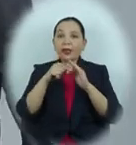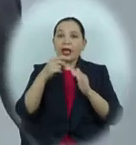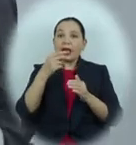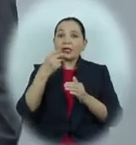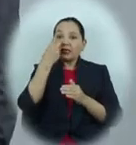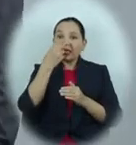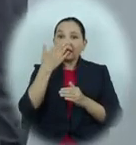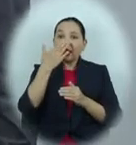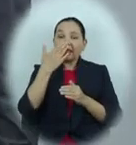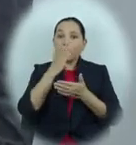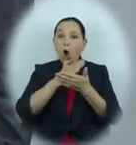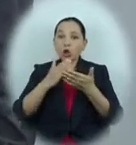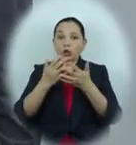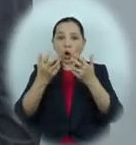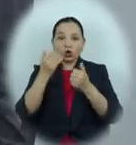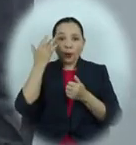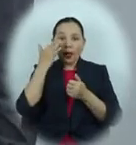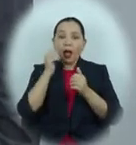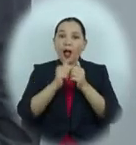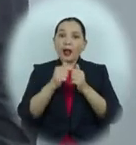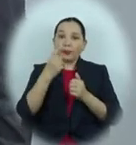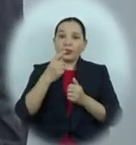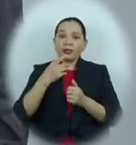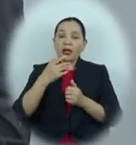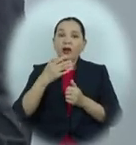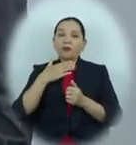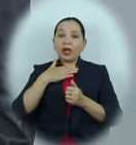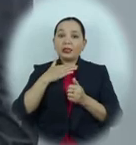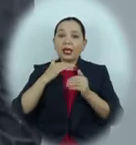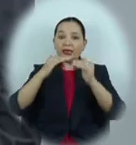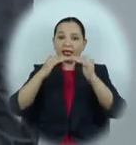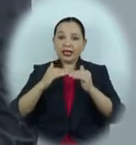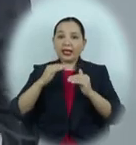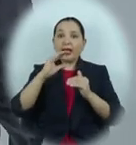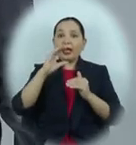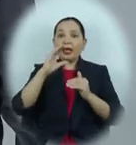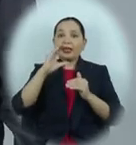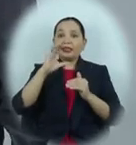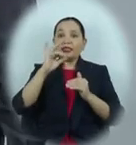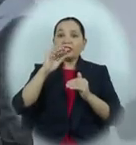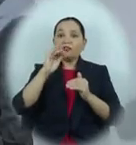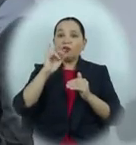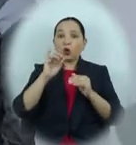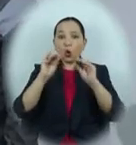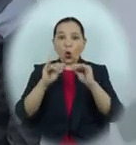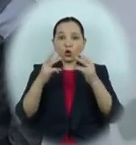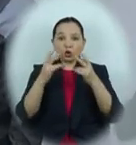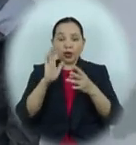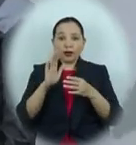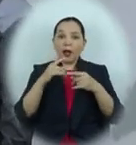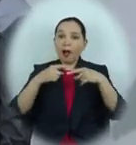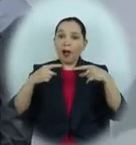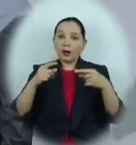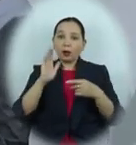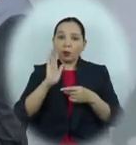sassiq hidni oldini olish maqsadida har bitta vannaning tagiga sifon qo'yilish kerak bo'ladi. Sifonlarimiz har